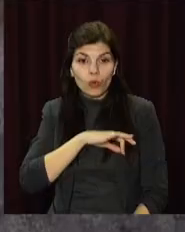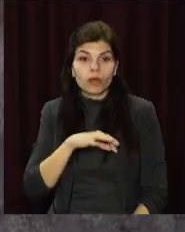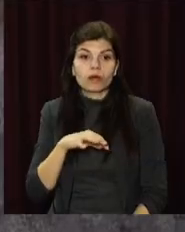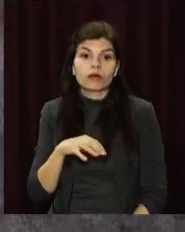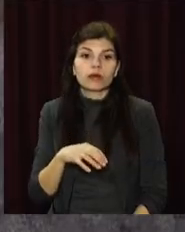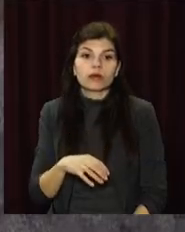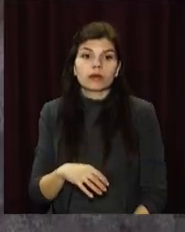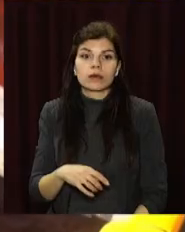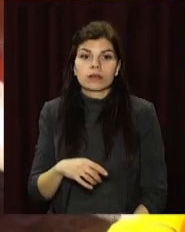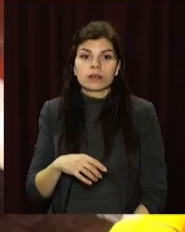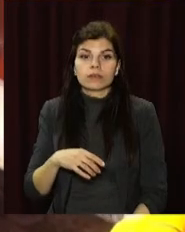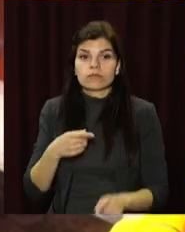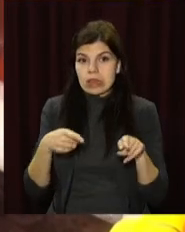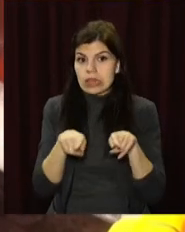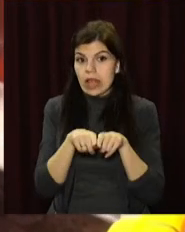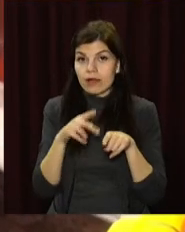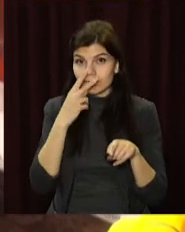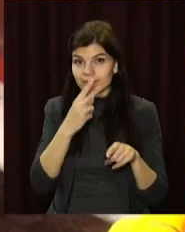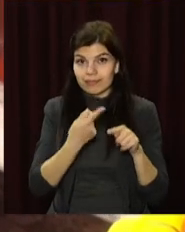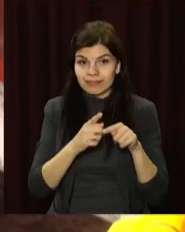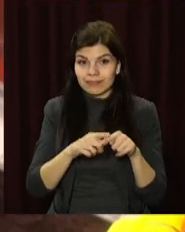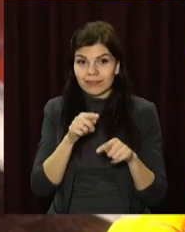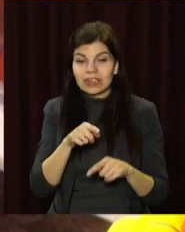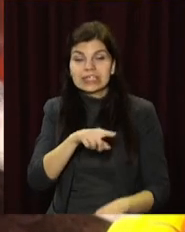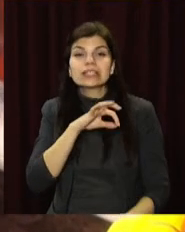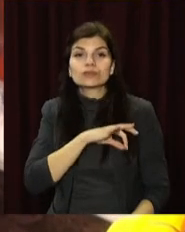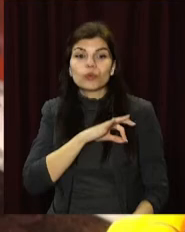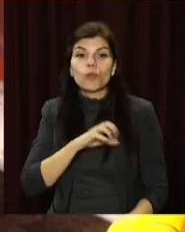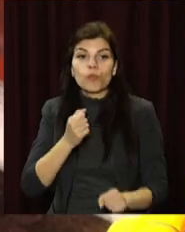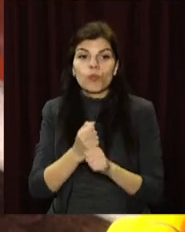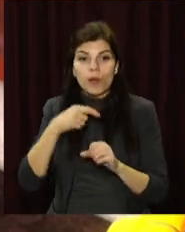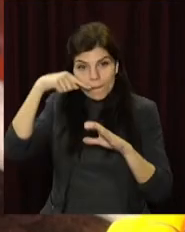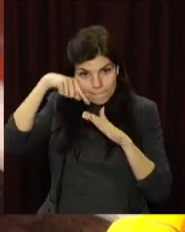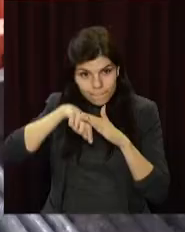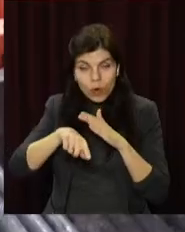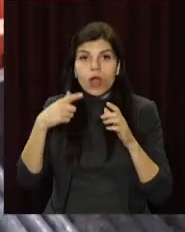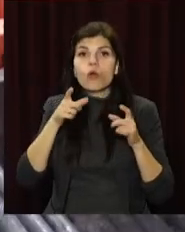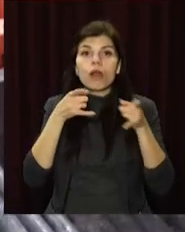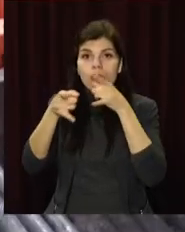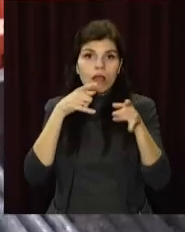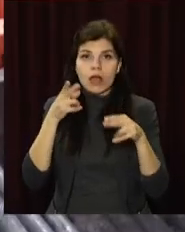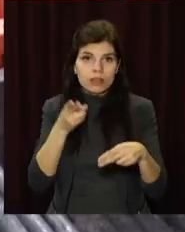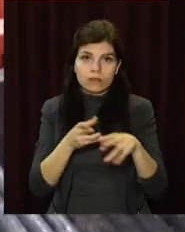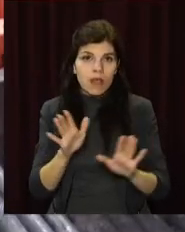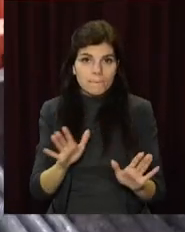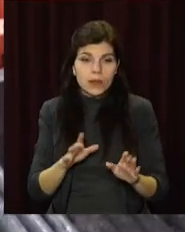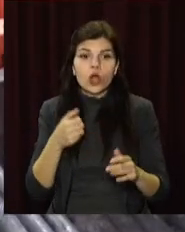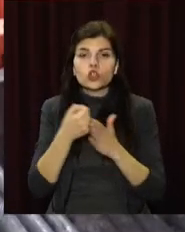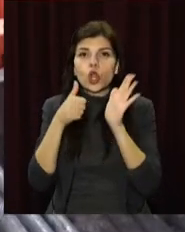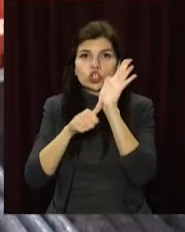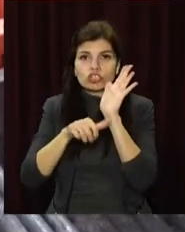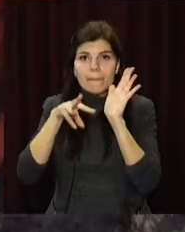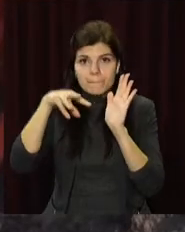механізм горизонтального буріння. Дане устройство дозволяє виконати прокол під проїжджої частини до 60 метрів,